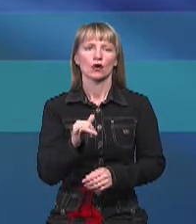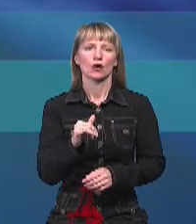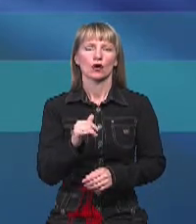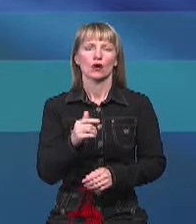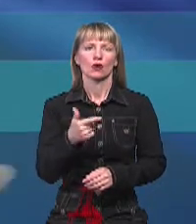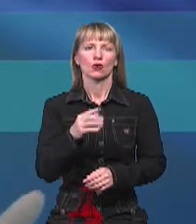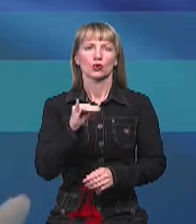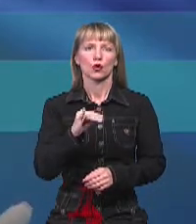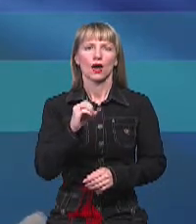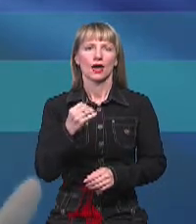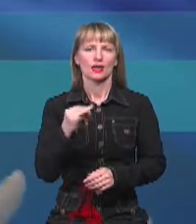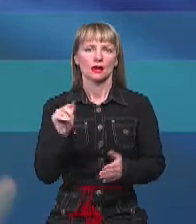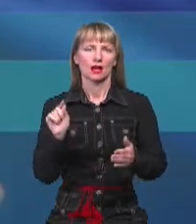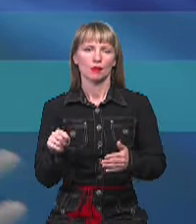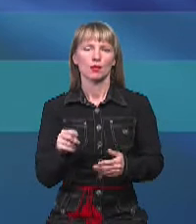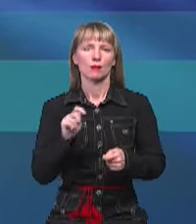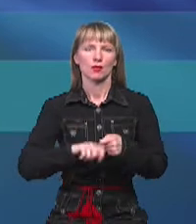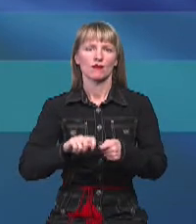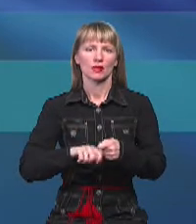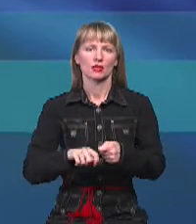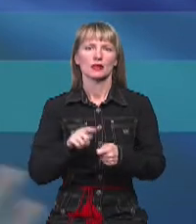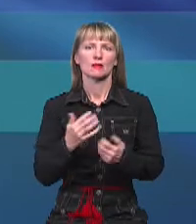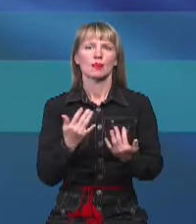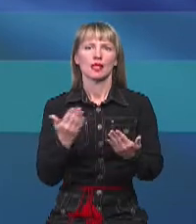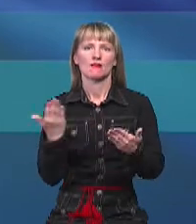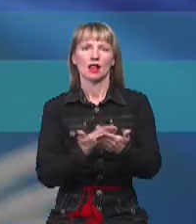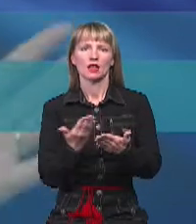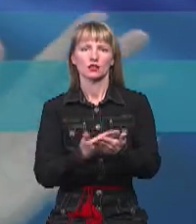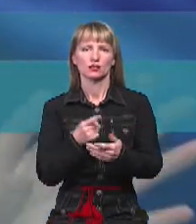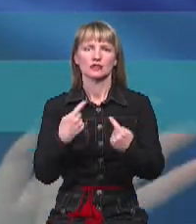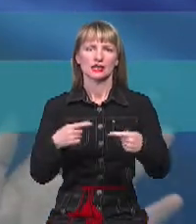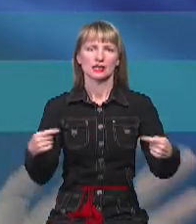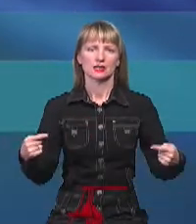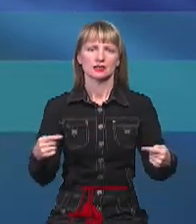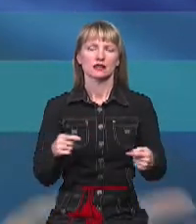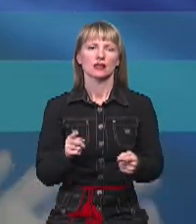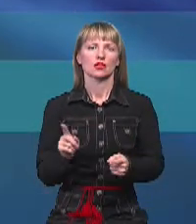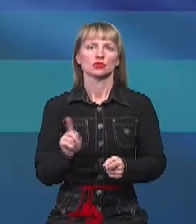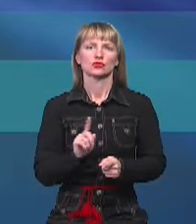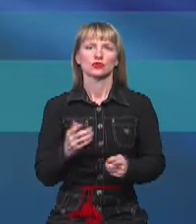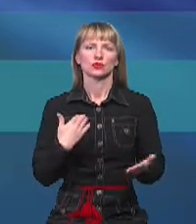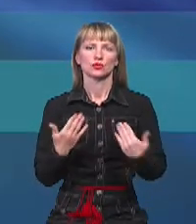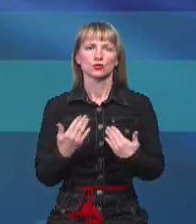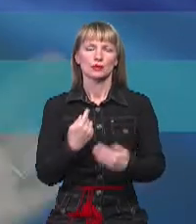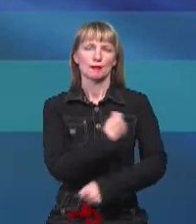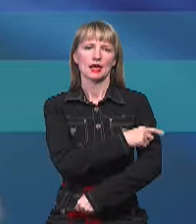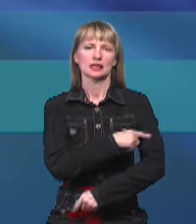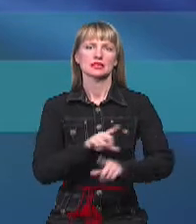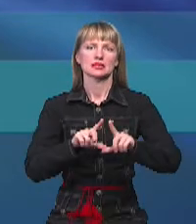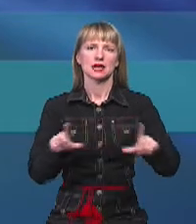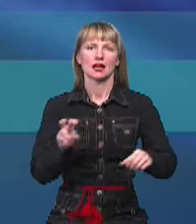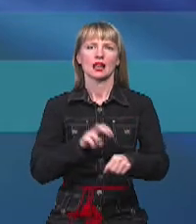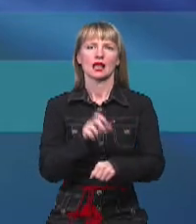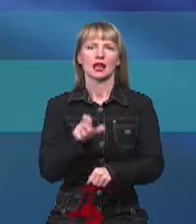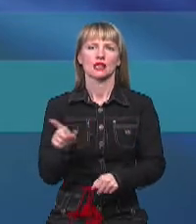nszu.gov.ua, перевірити, там є декілька вкладочок, всі вони різні, тобто там є, що стосується медичних закладів,